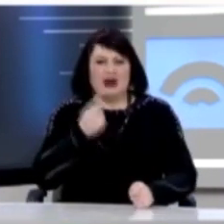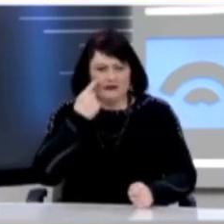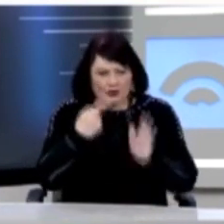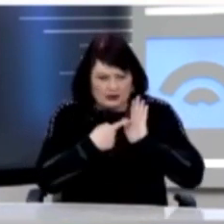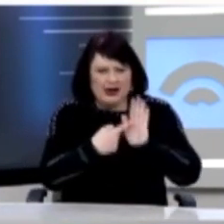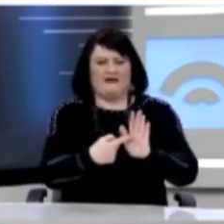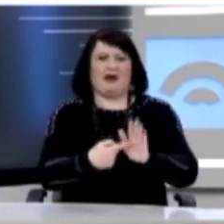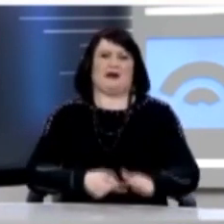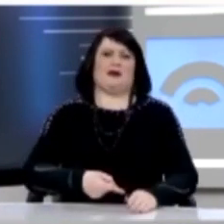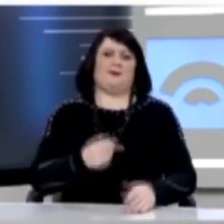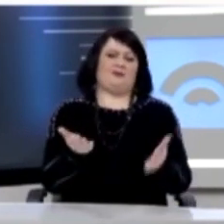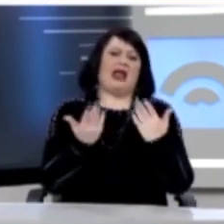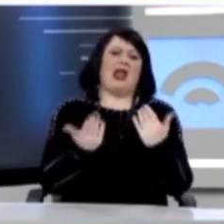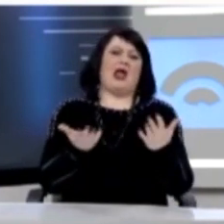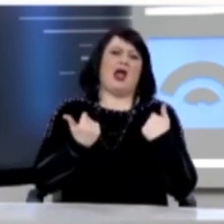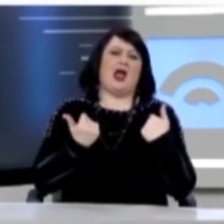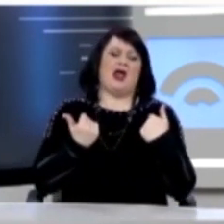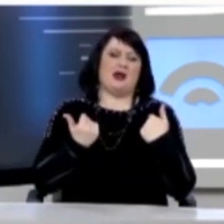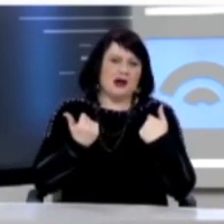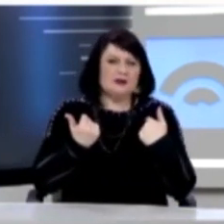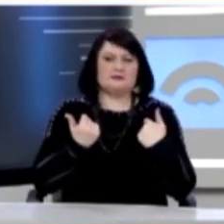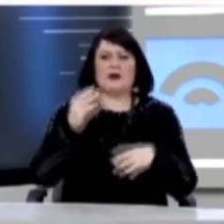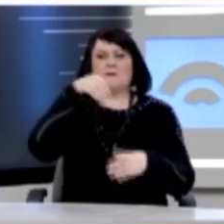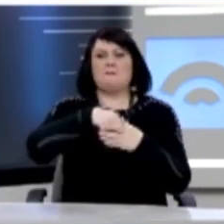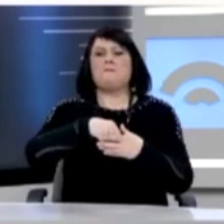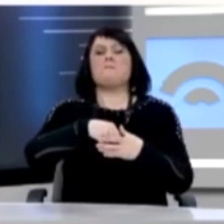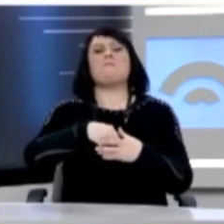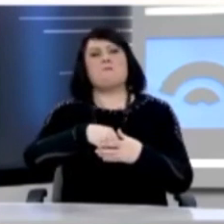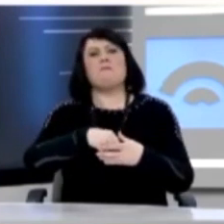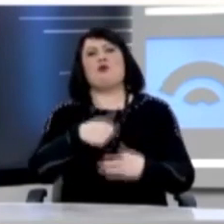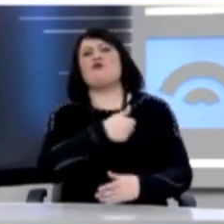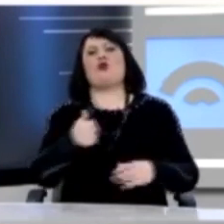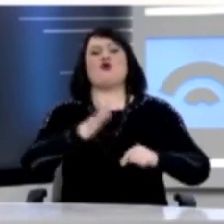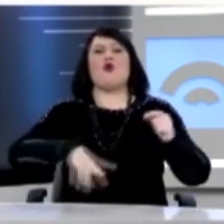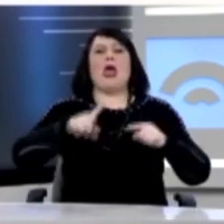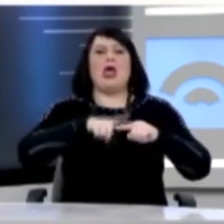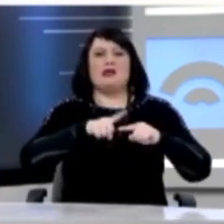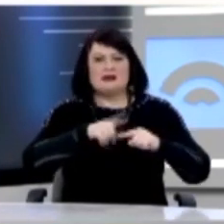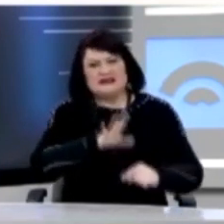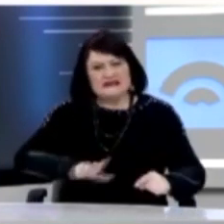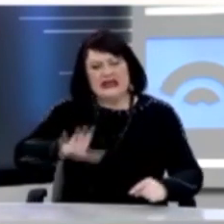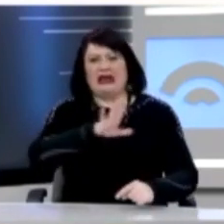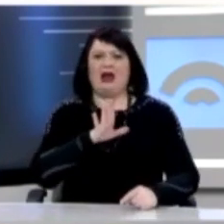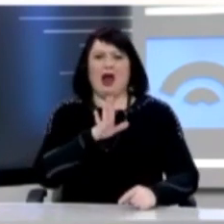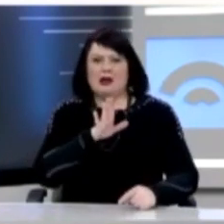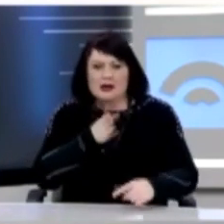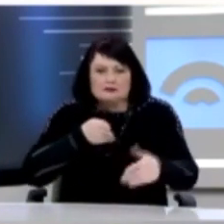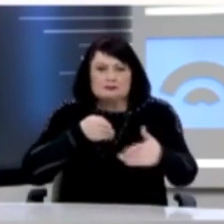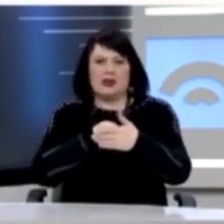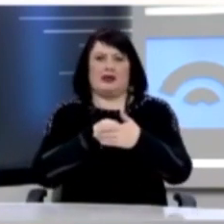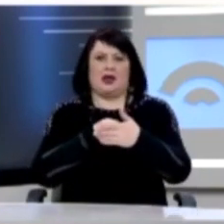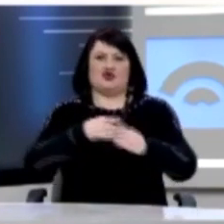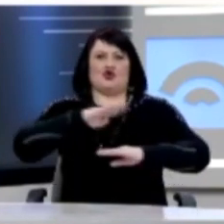που αναλαμβάνει για να εγκλωβιστούν όχι μόνο ο δικός μας λαός, αλλά και άλλοι λαοί γύρω-τριγύρω